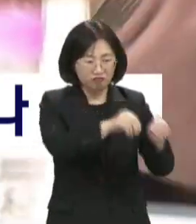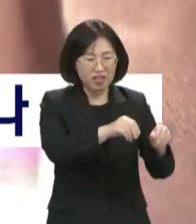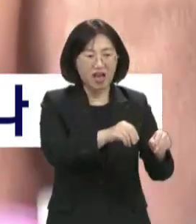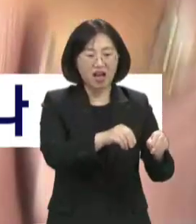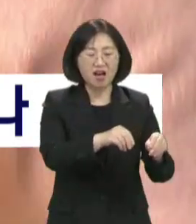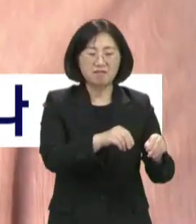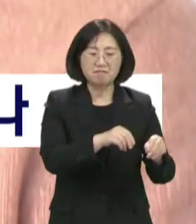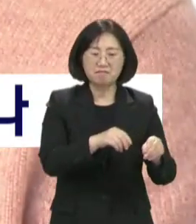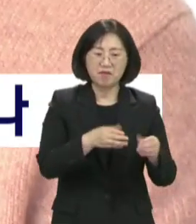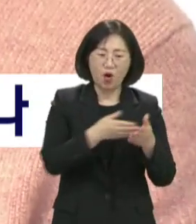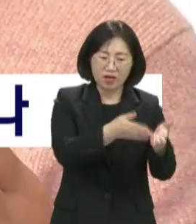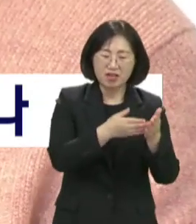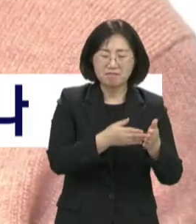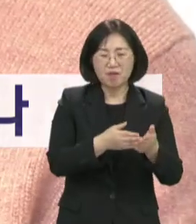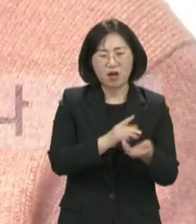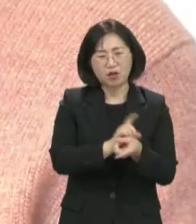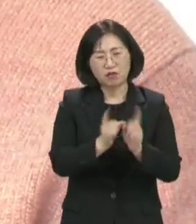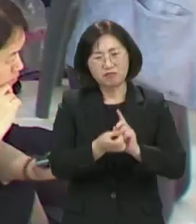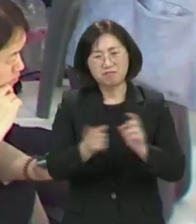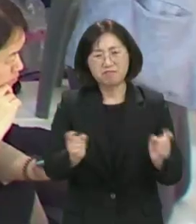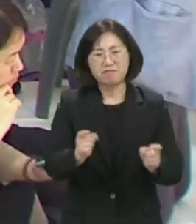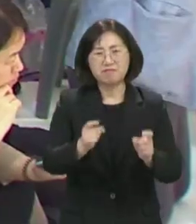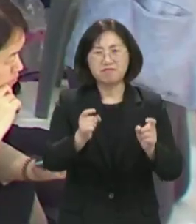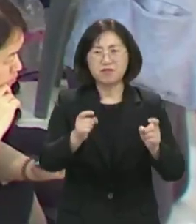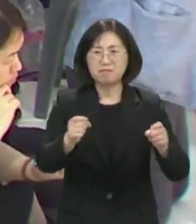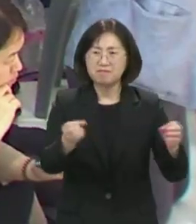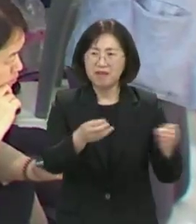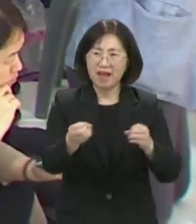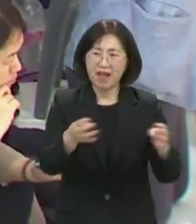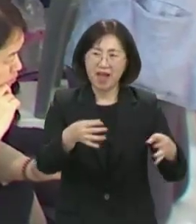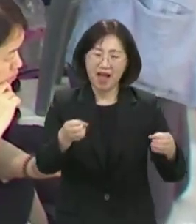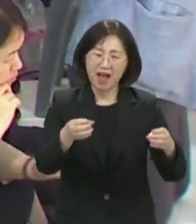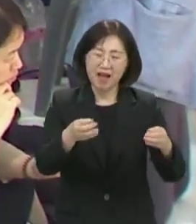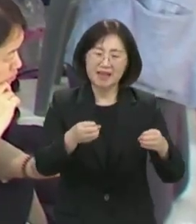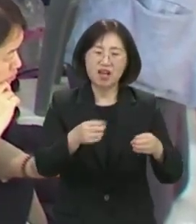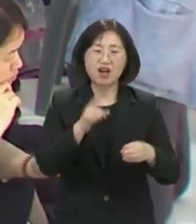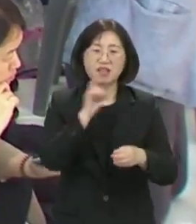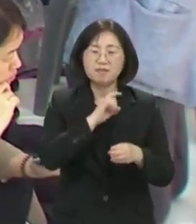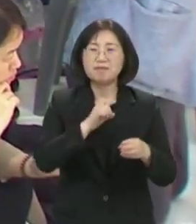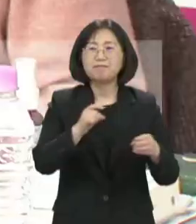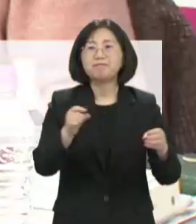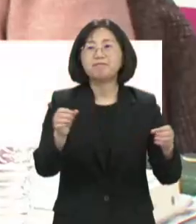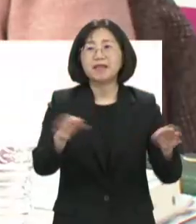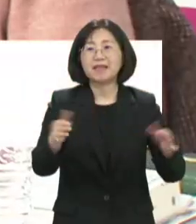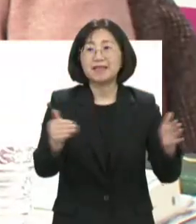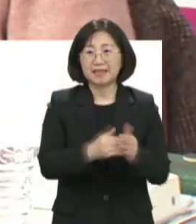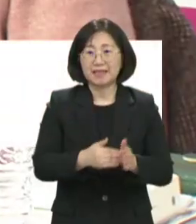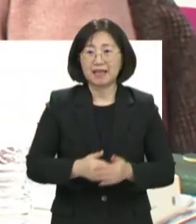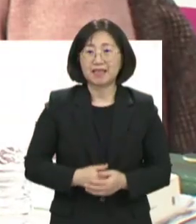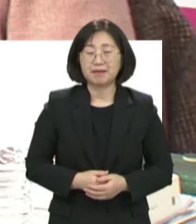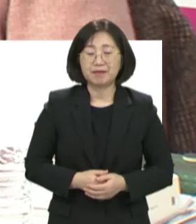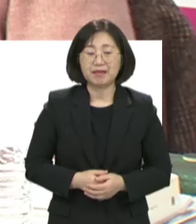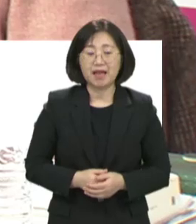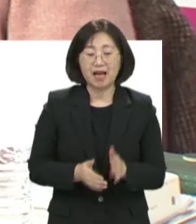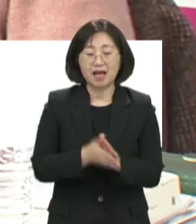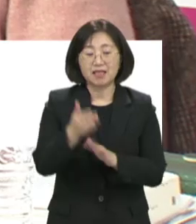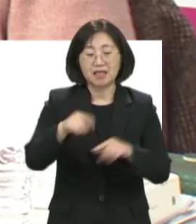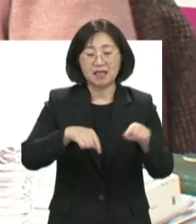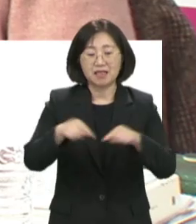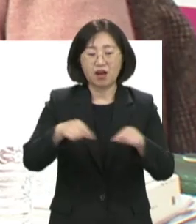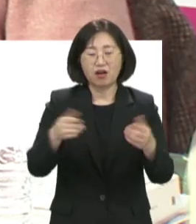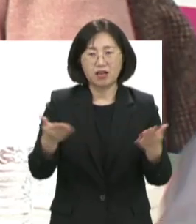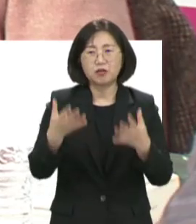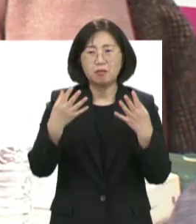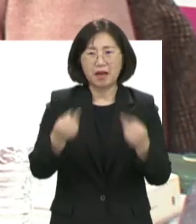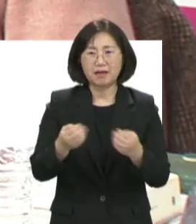이견을 좁히지 못하며 만남은 10여 분 만에 끝이 났습니다. 시장 업무도 지금 굉장히 현안들도 많이 있고 하니까는